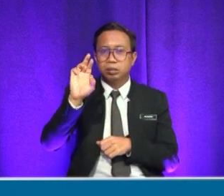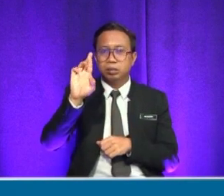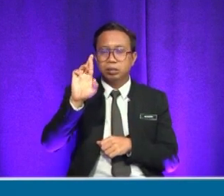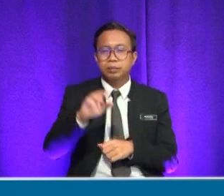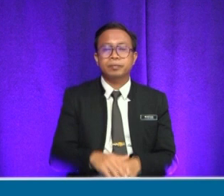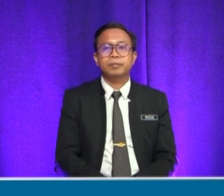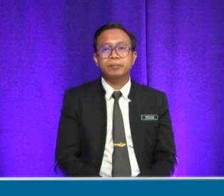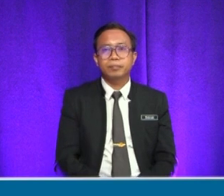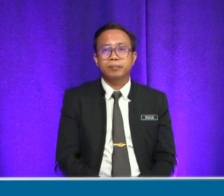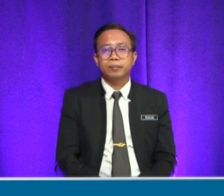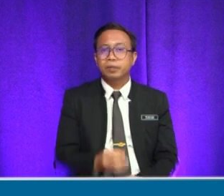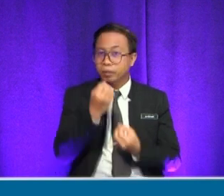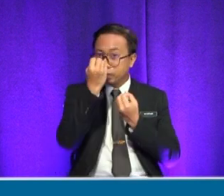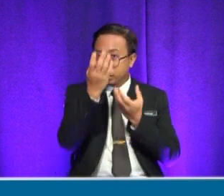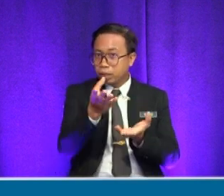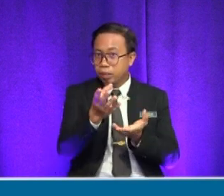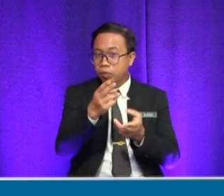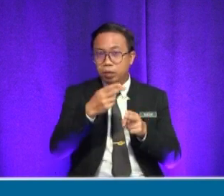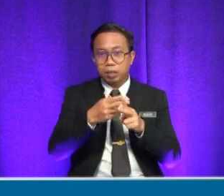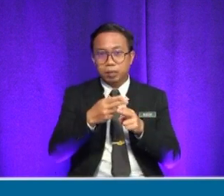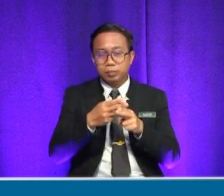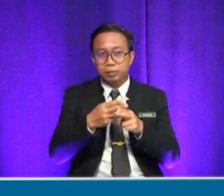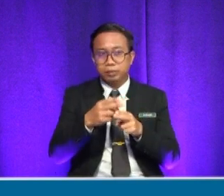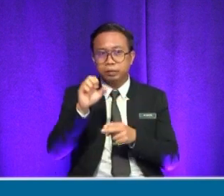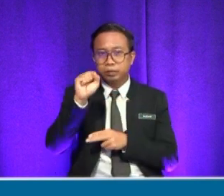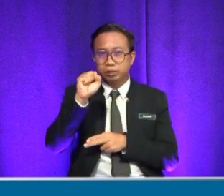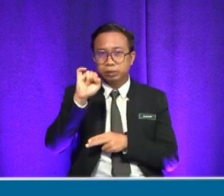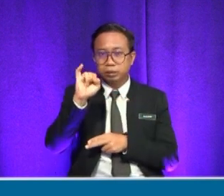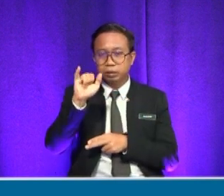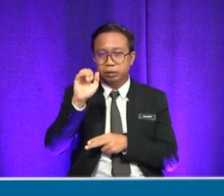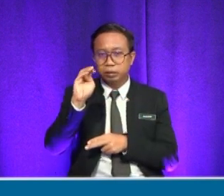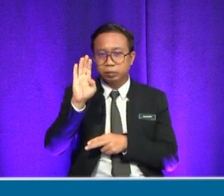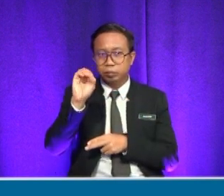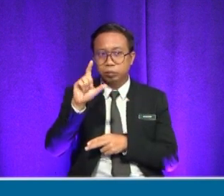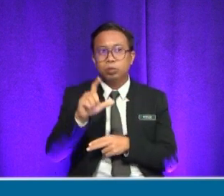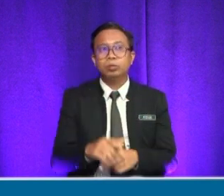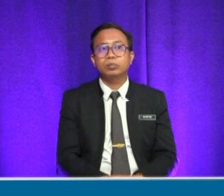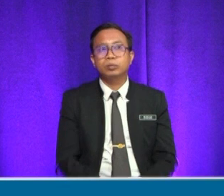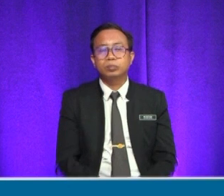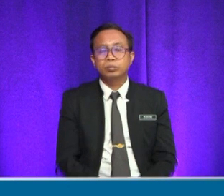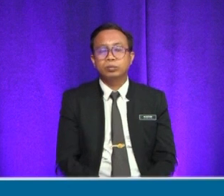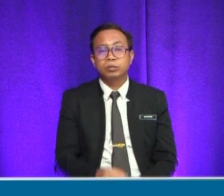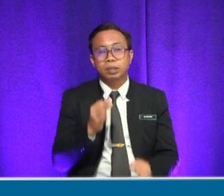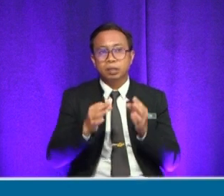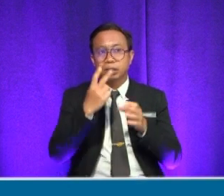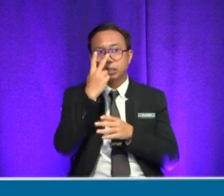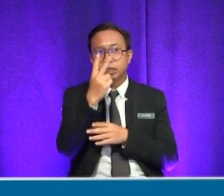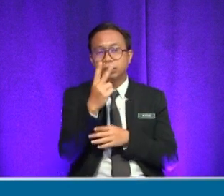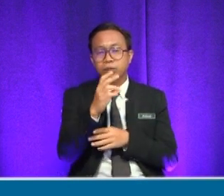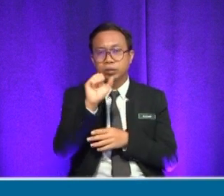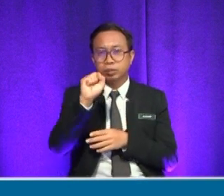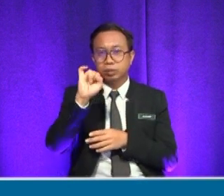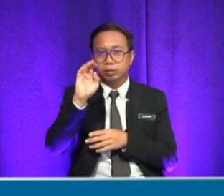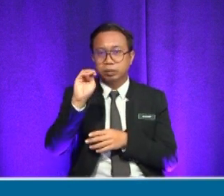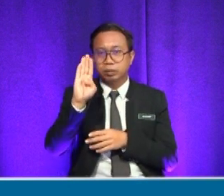jadi dekat sini nyatakan nama sensor bagi simbol berikut. Okey. Jadi dekat sini kalau kita tengok simbol